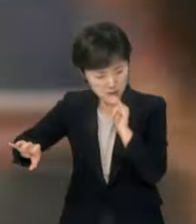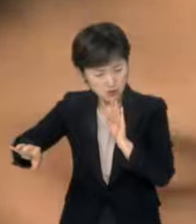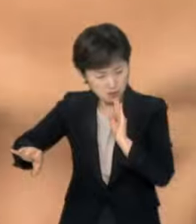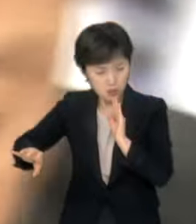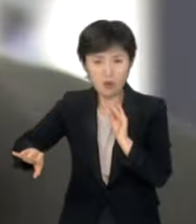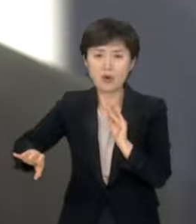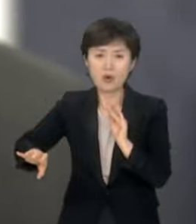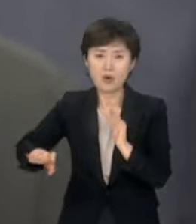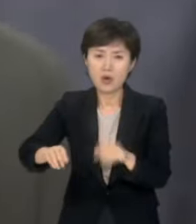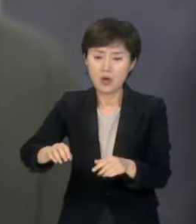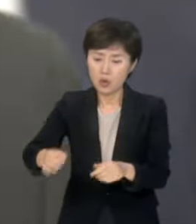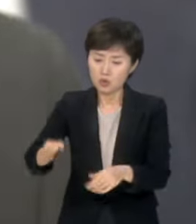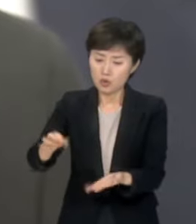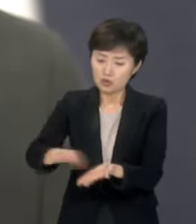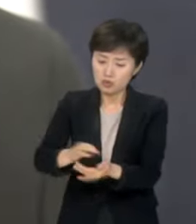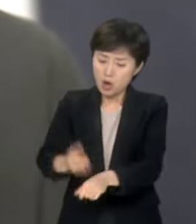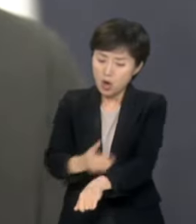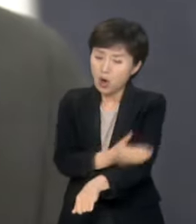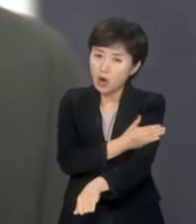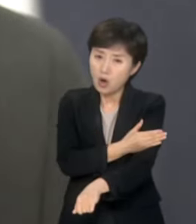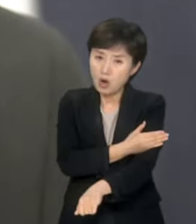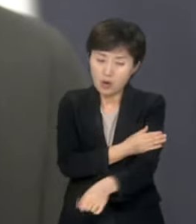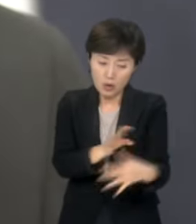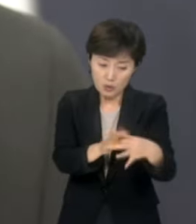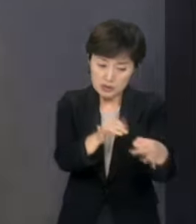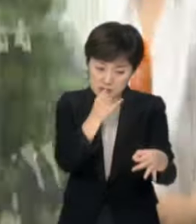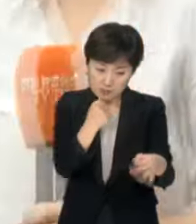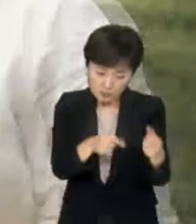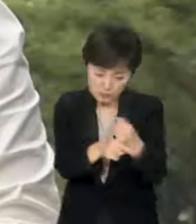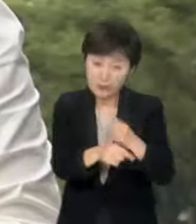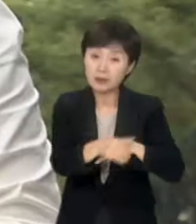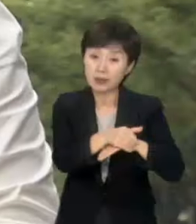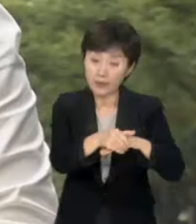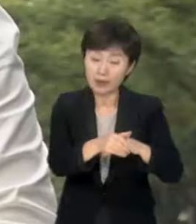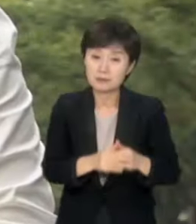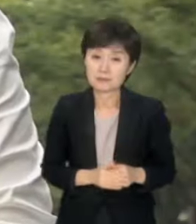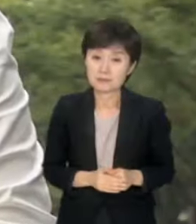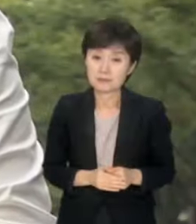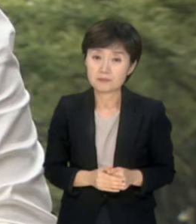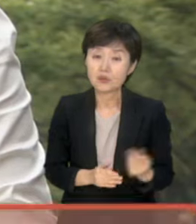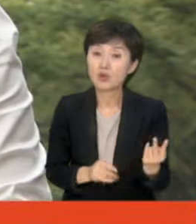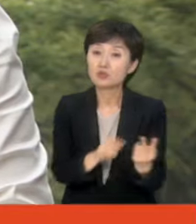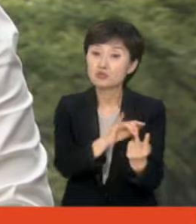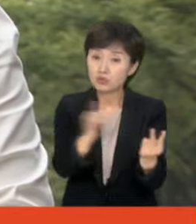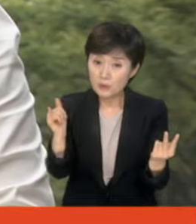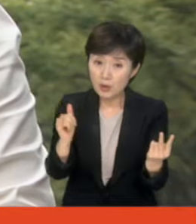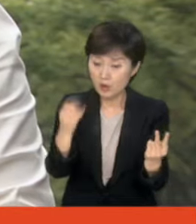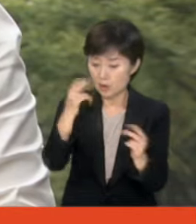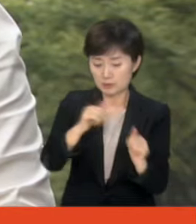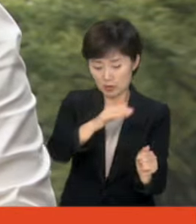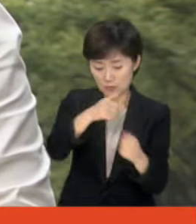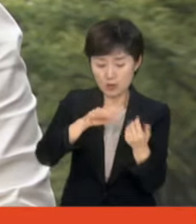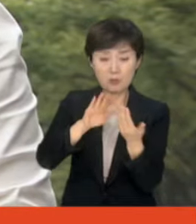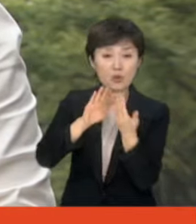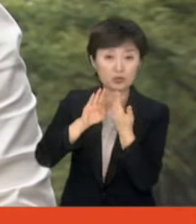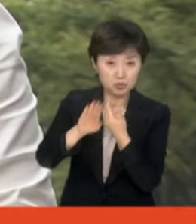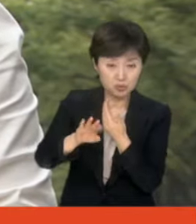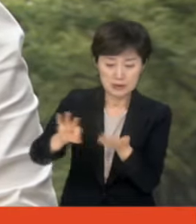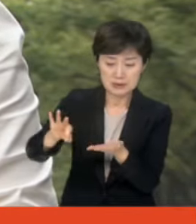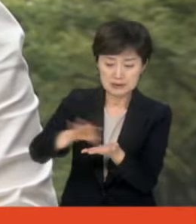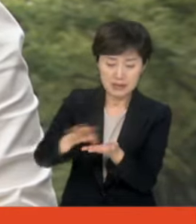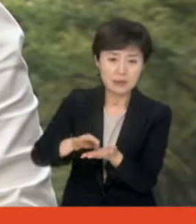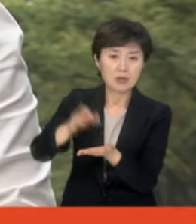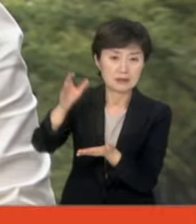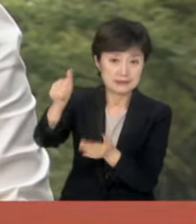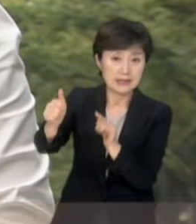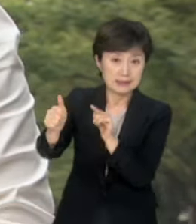두 대표가 얼마나 관여했는지도 따질 계획입니다. 팀원과 위메프 대표 검찰 조사 이후에는 재무 컨트롤